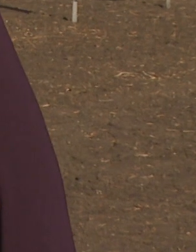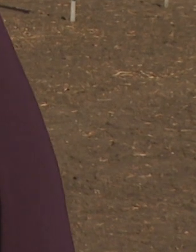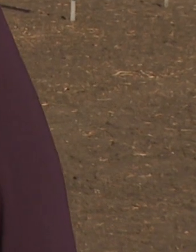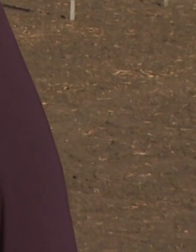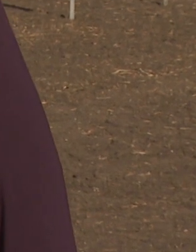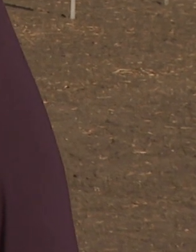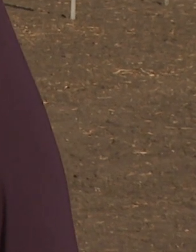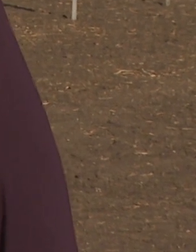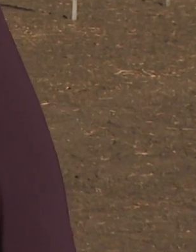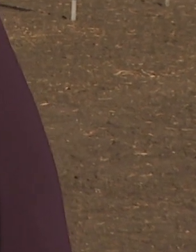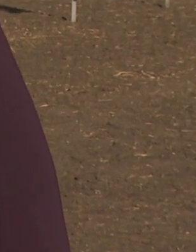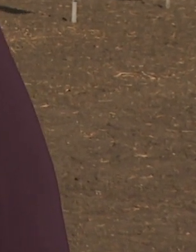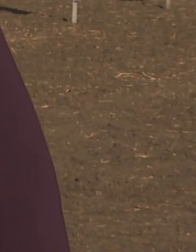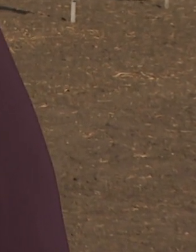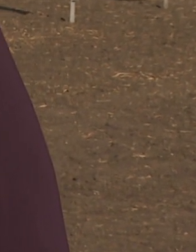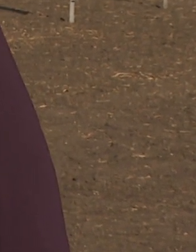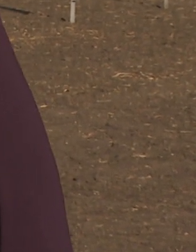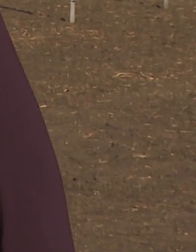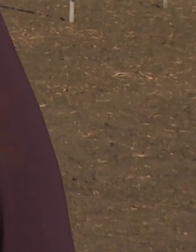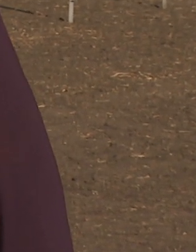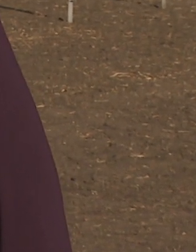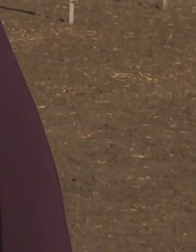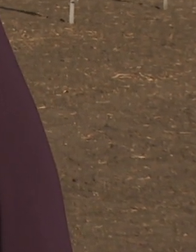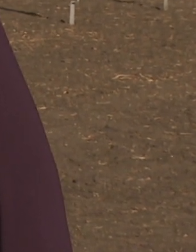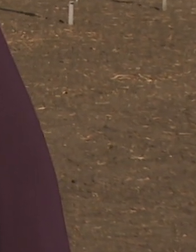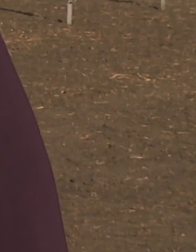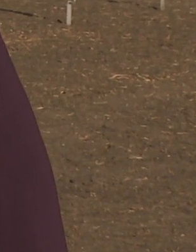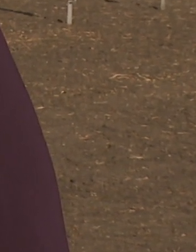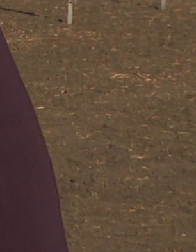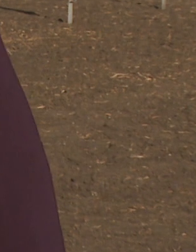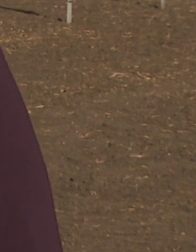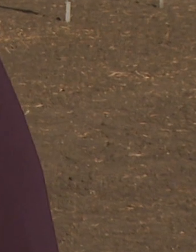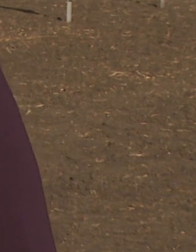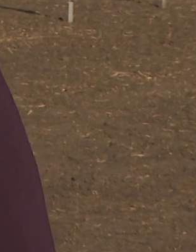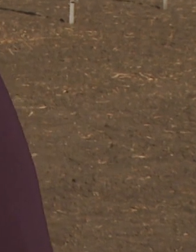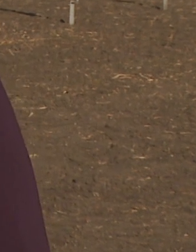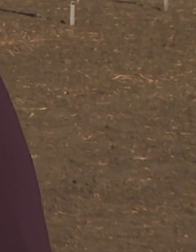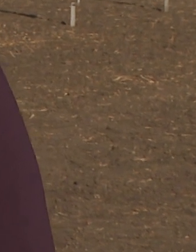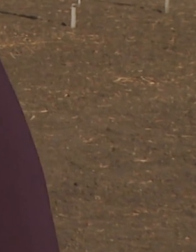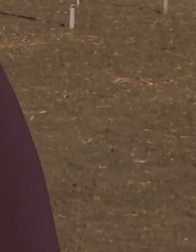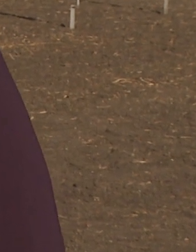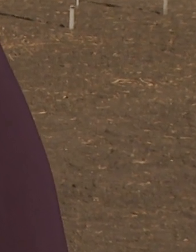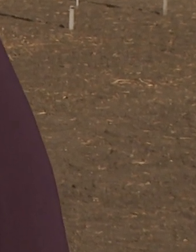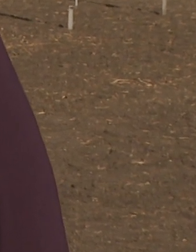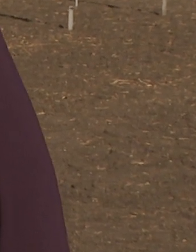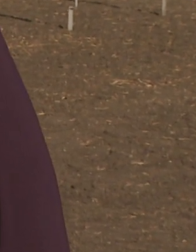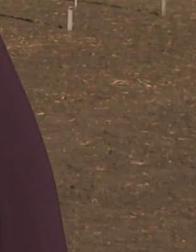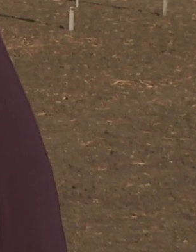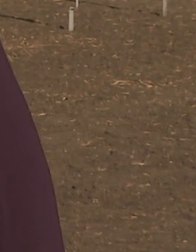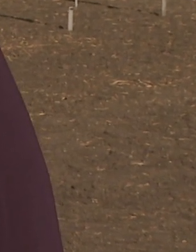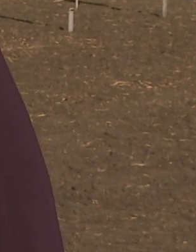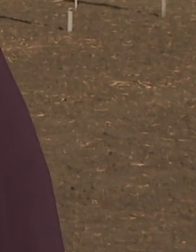результат. И сегодня можно говорить, что, собственно говоря, у нас высокий уровень перспективы развития